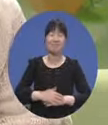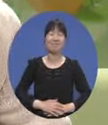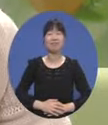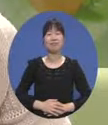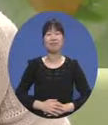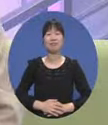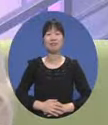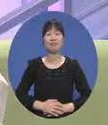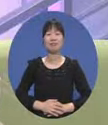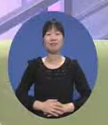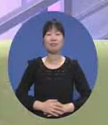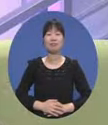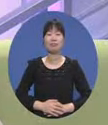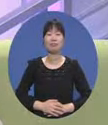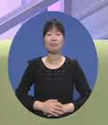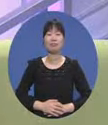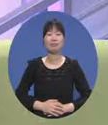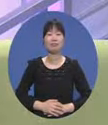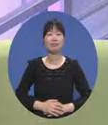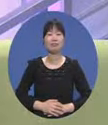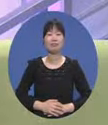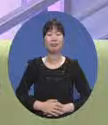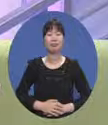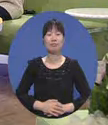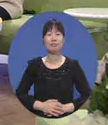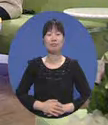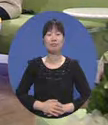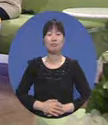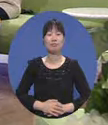네. 고맙습니다. 네, 감사합니다. 다음 주에 뵙겠습니다.